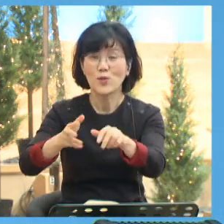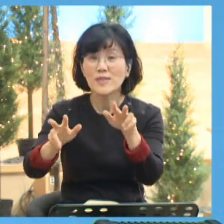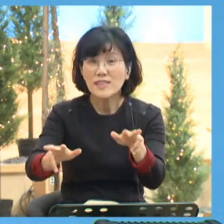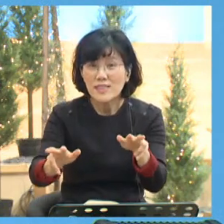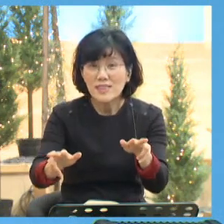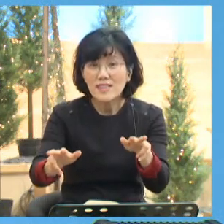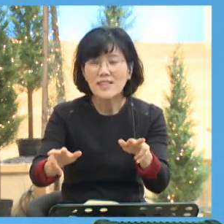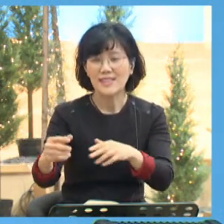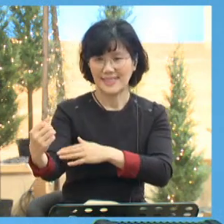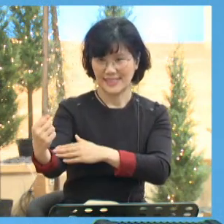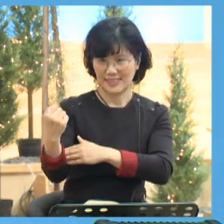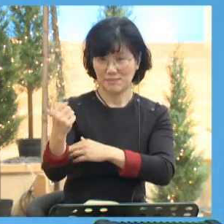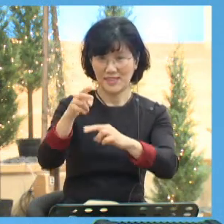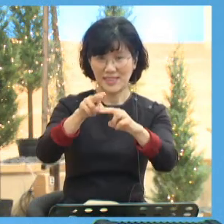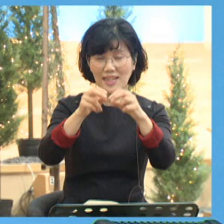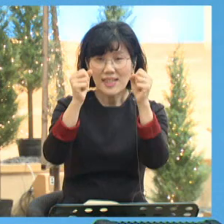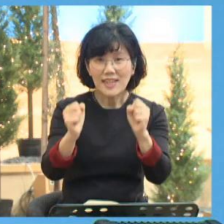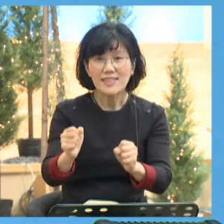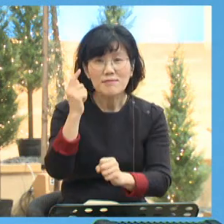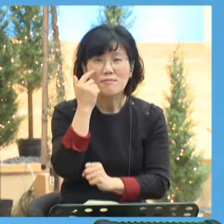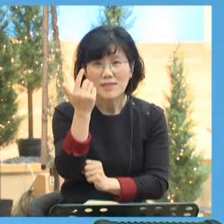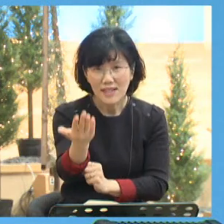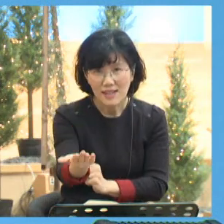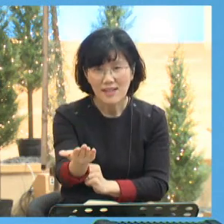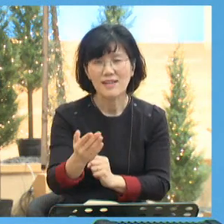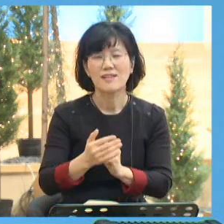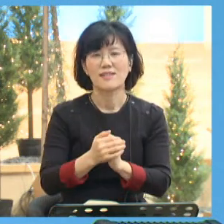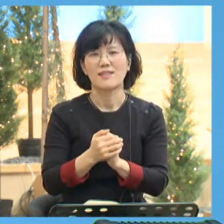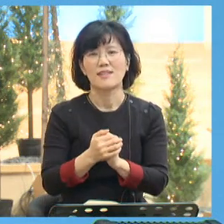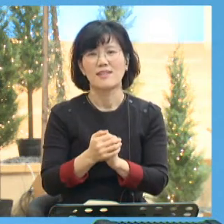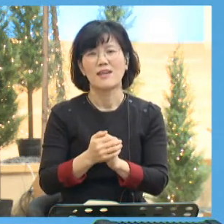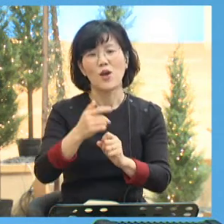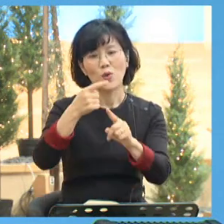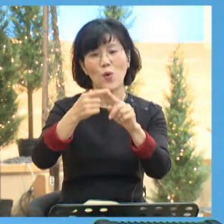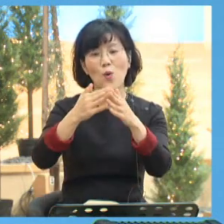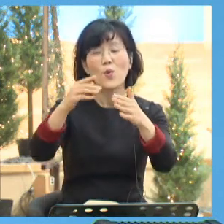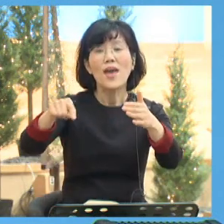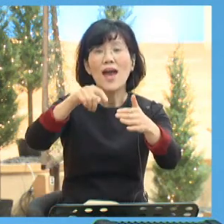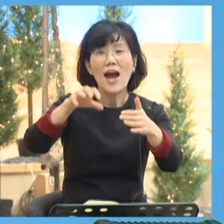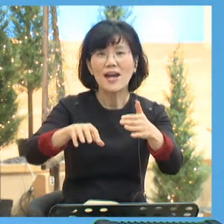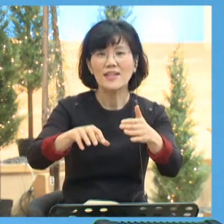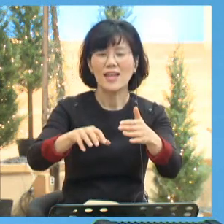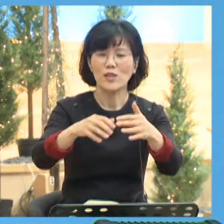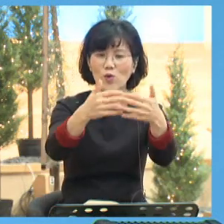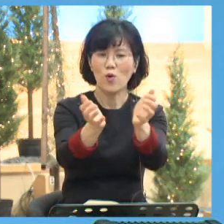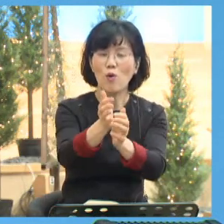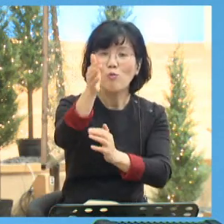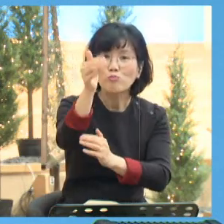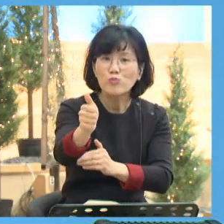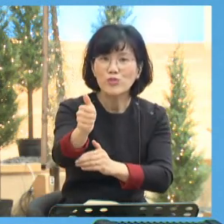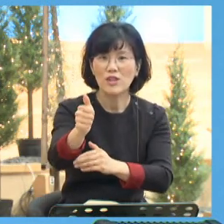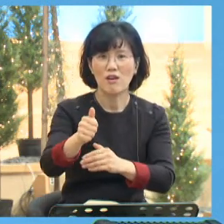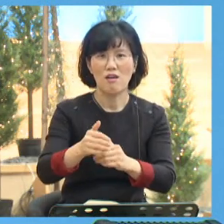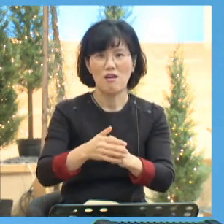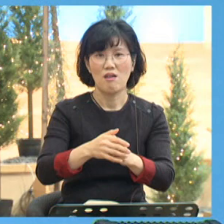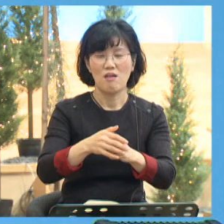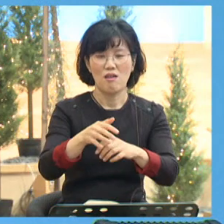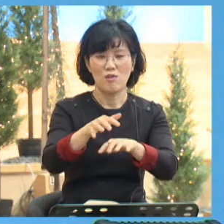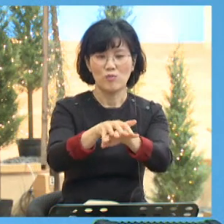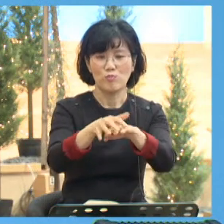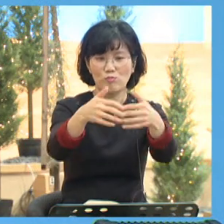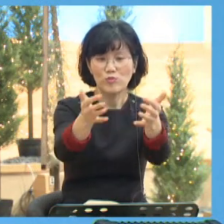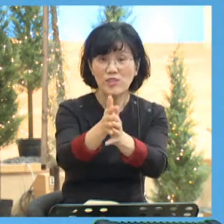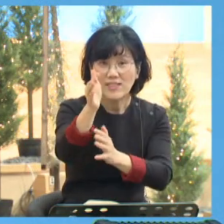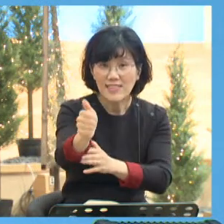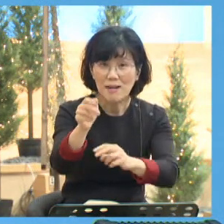쉼이 있는 자리 에서 계시나요 교회 안에도 어떤 부서의 부장 이라든지 어떤 부서의 장을 맡고 계신가요